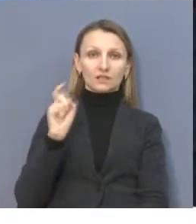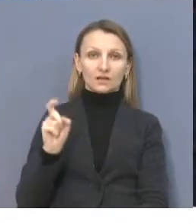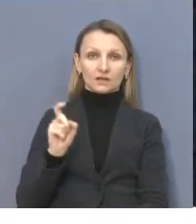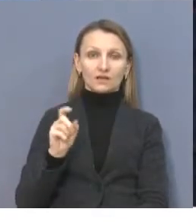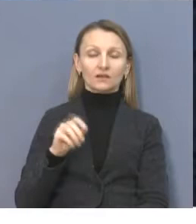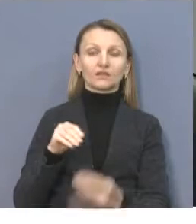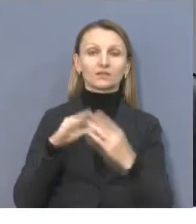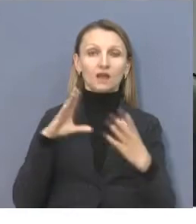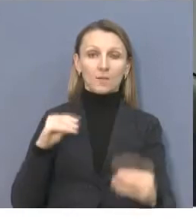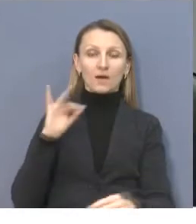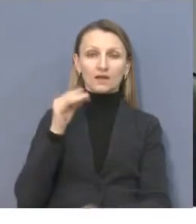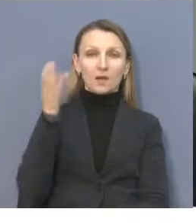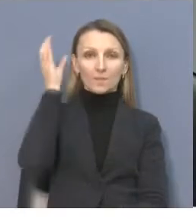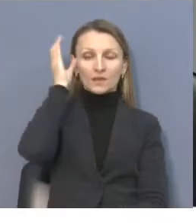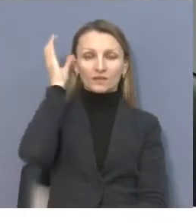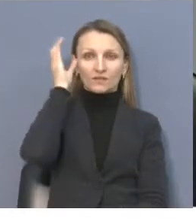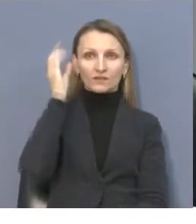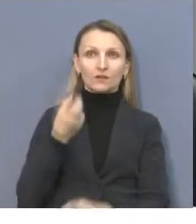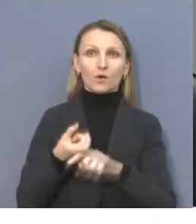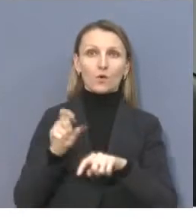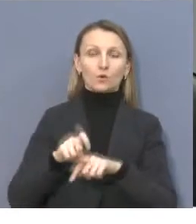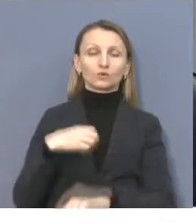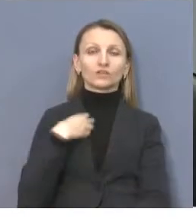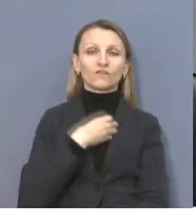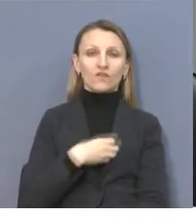образования это очень важно сейчас